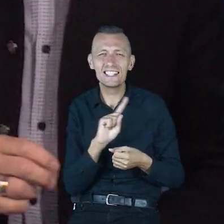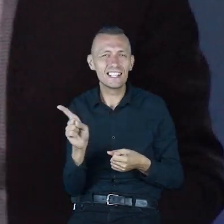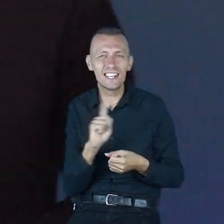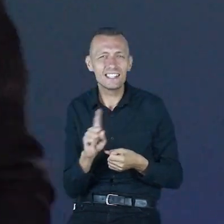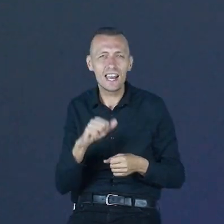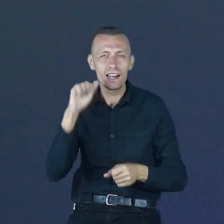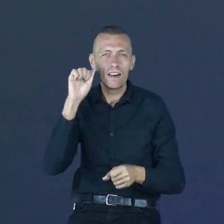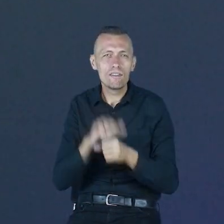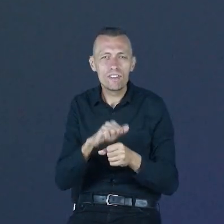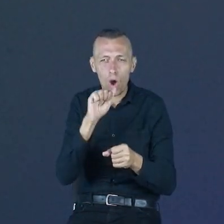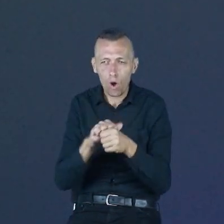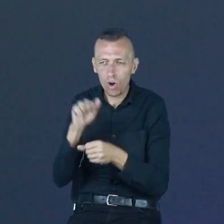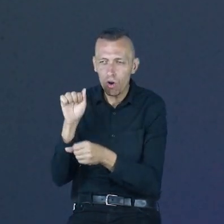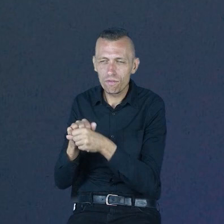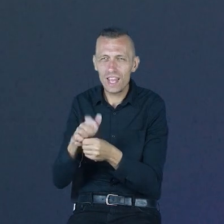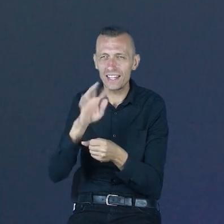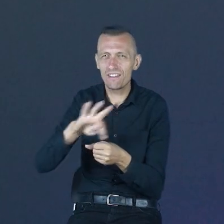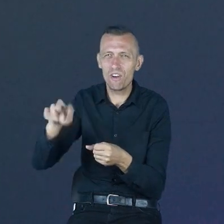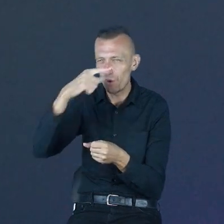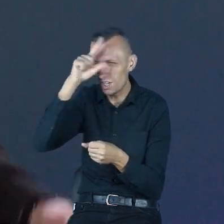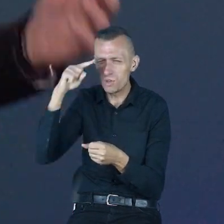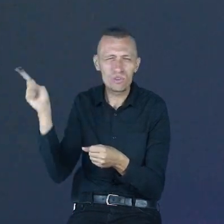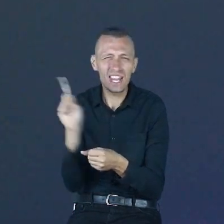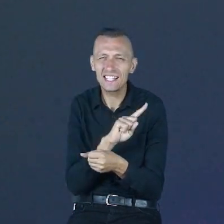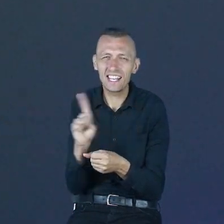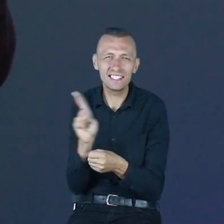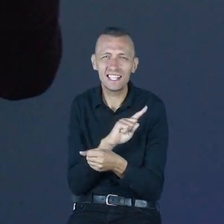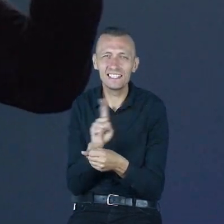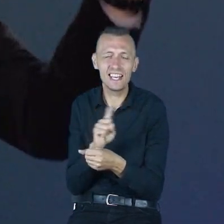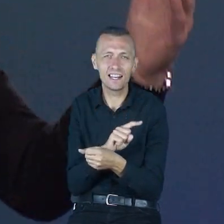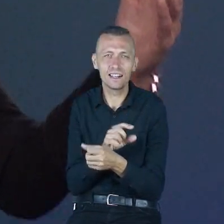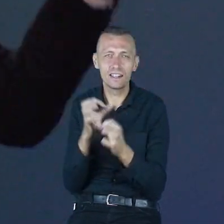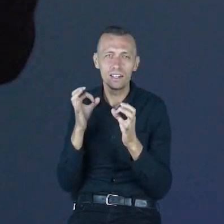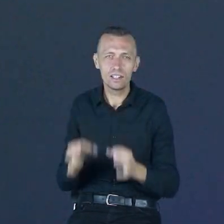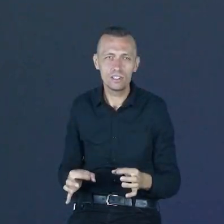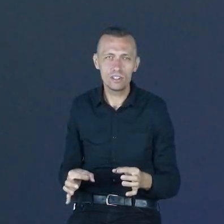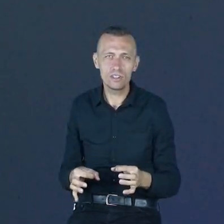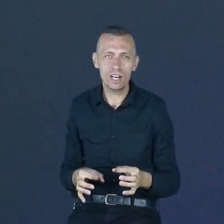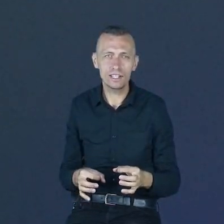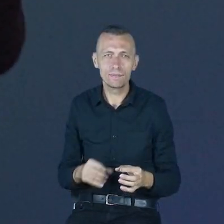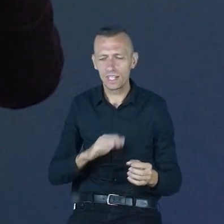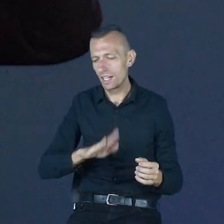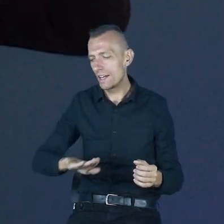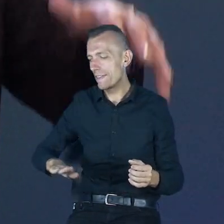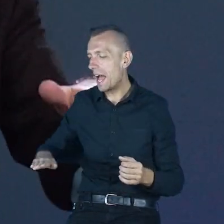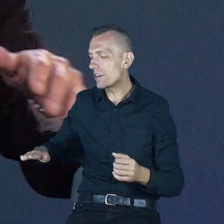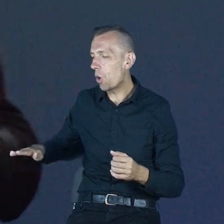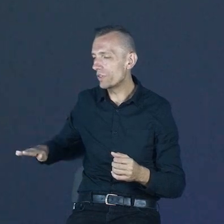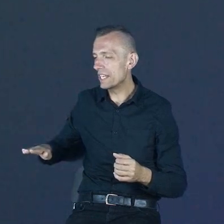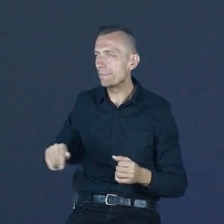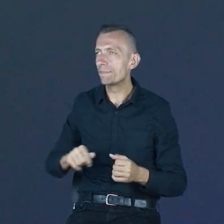stanowczością. Zwłaszcza w dzisiejszym świecie, kiedy narody się burzą, jedne myślą o sobie lepiej, a o innych, że są